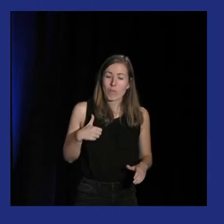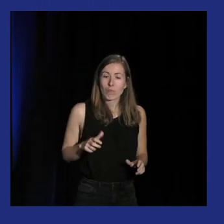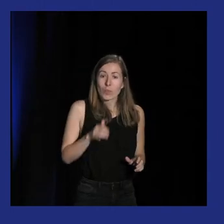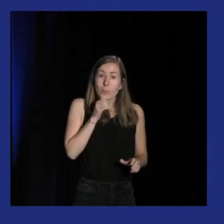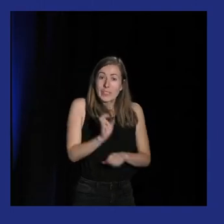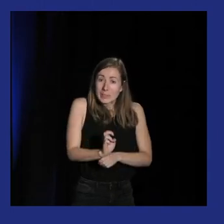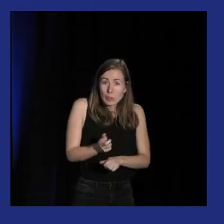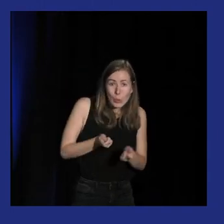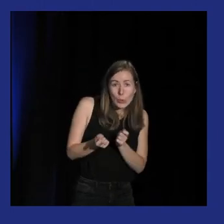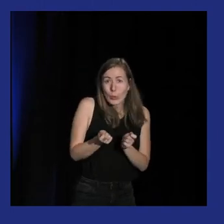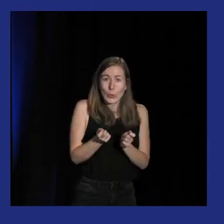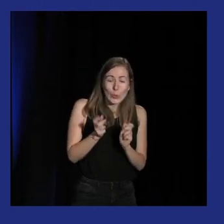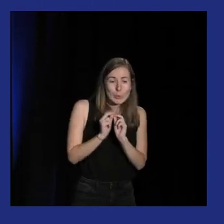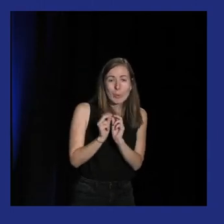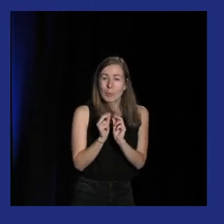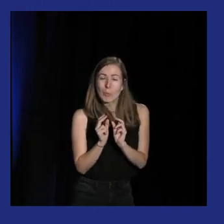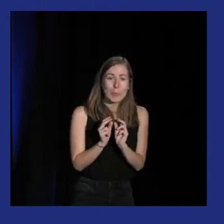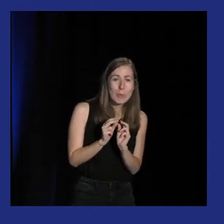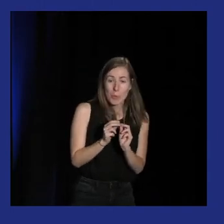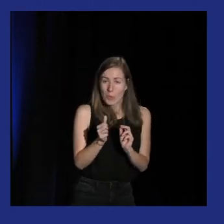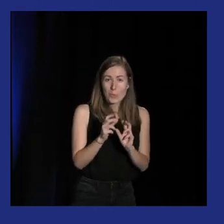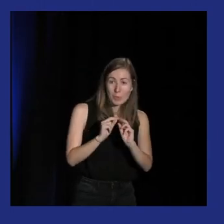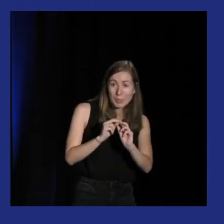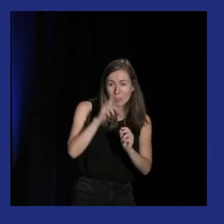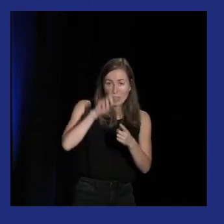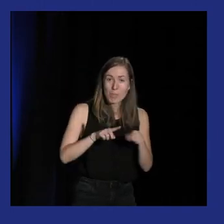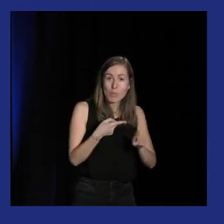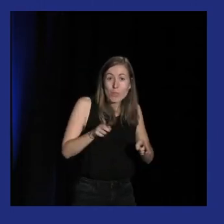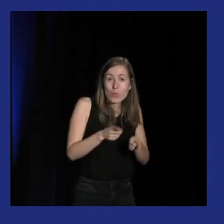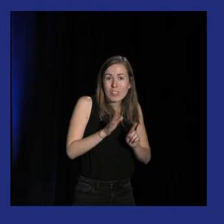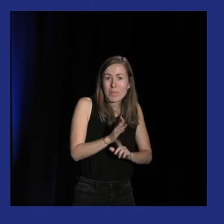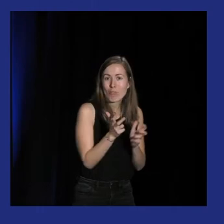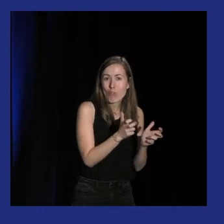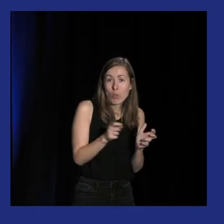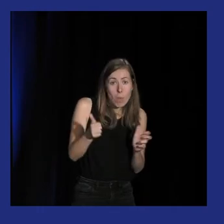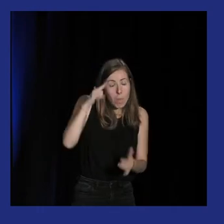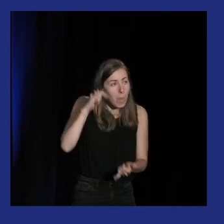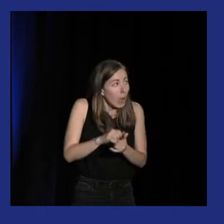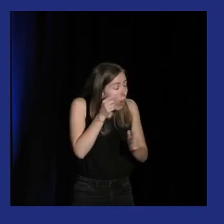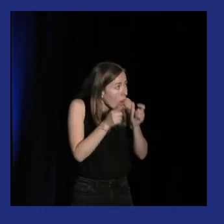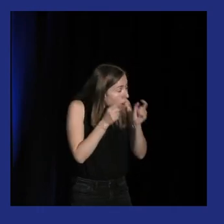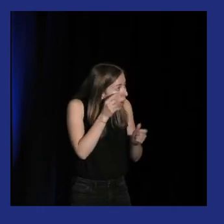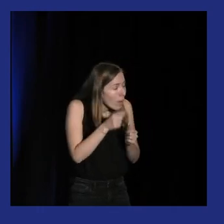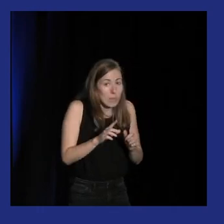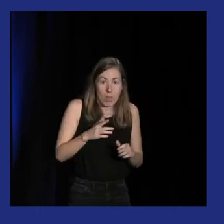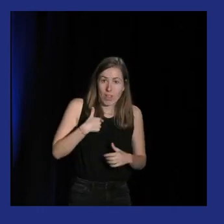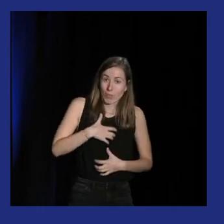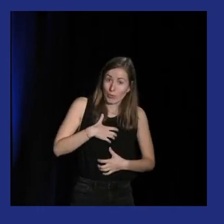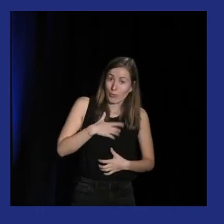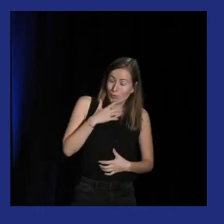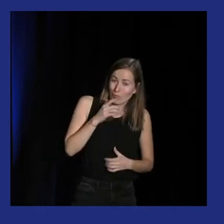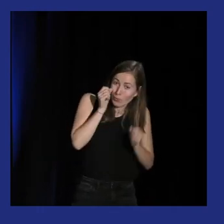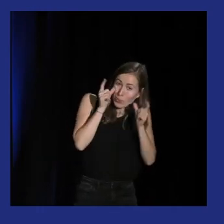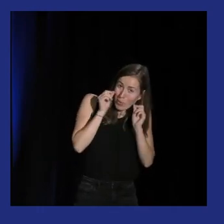petite chronique moins un bleu niveau mais ils avaient jamais entendu ça mais à ma grande surprise toutes les tous les présentateurs